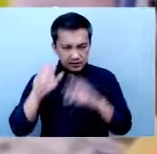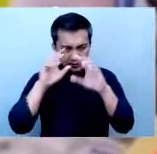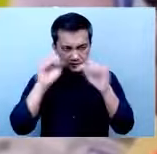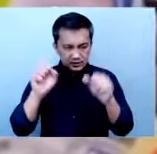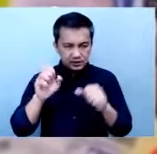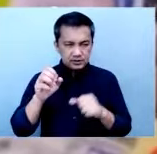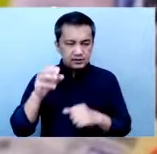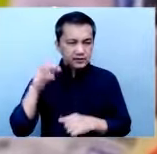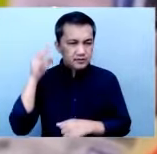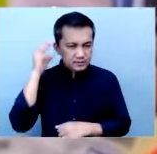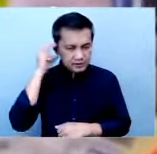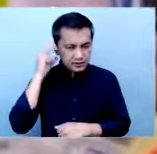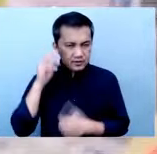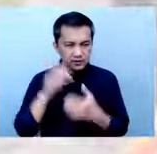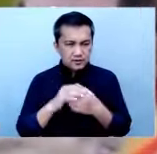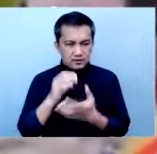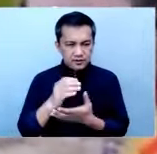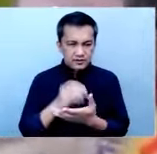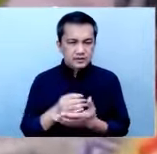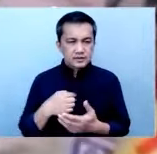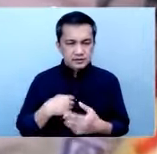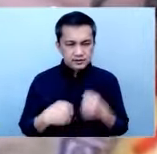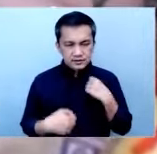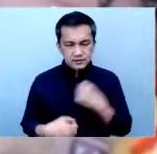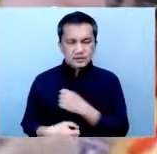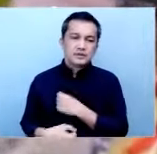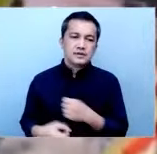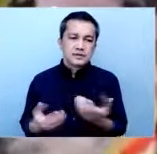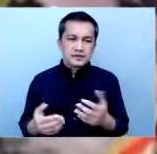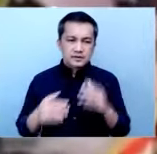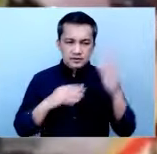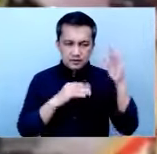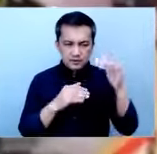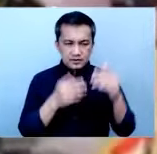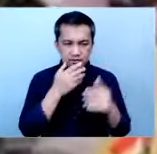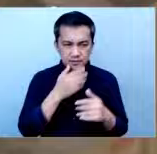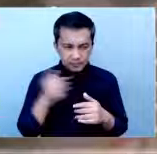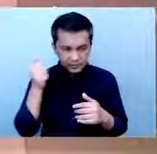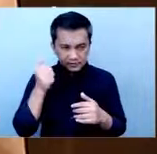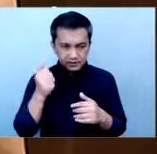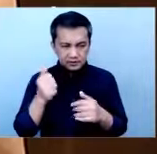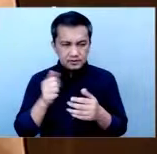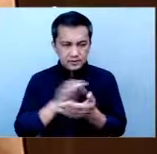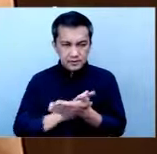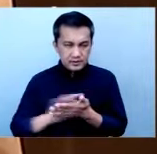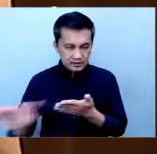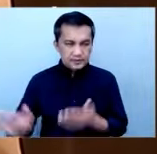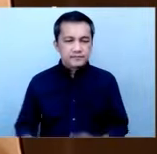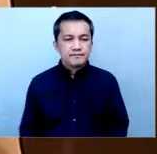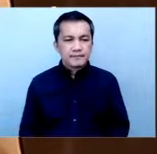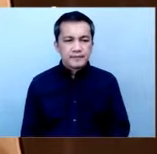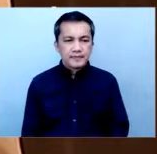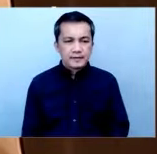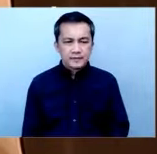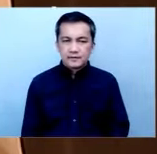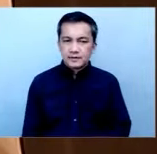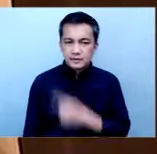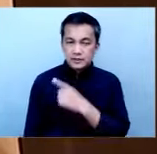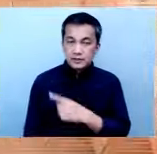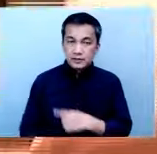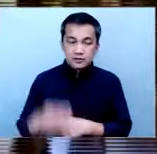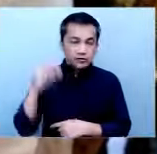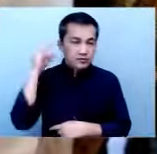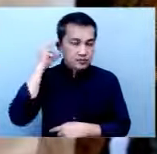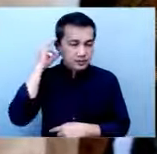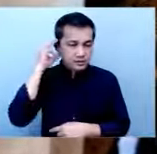and of course, I'm also a senator. So let's just hope for the best na maayos na to. Wala pang pahayag dito si Romualdez.